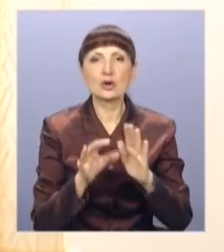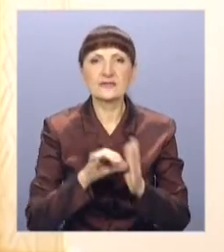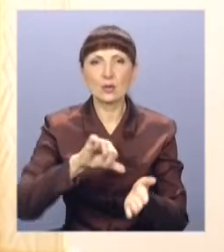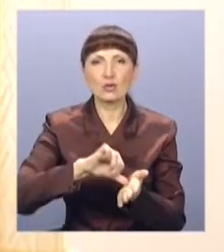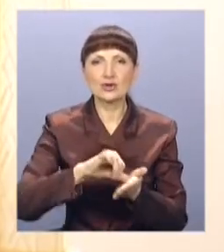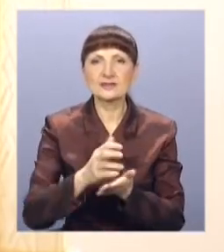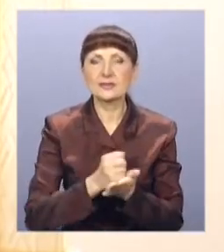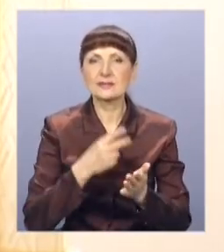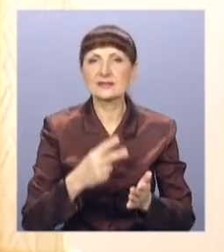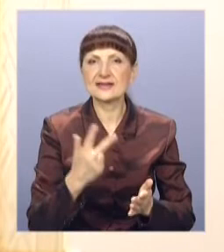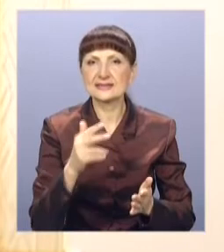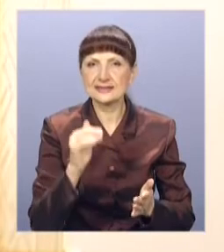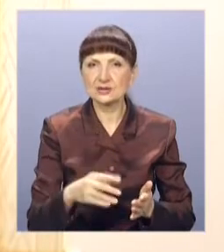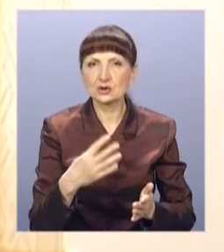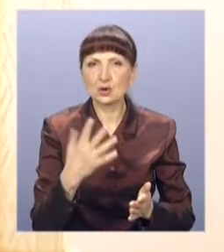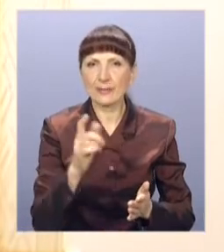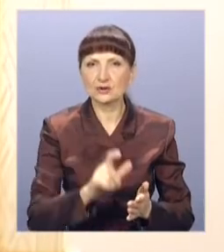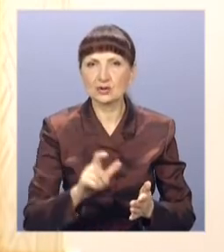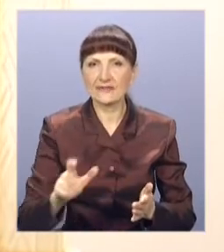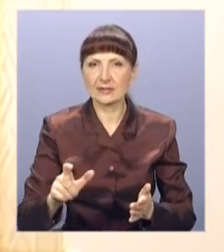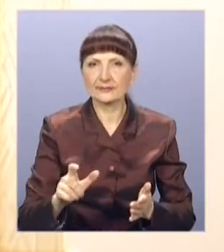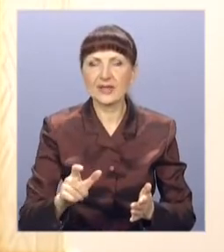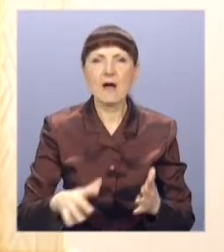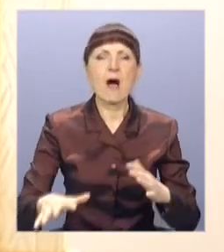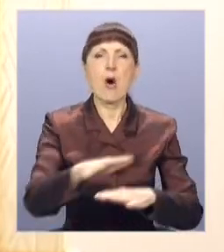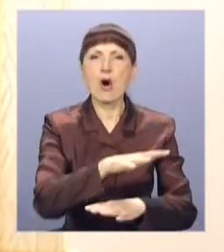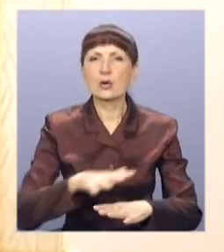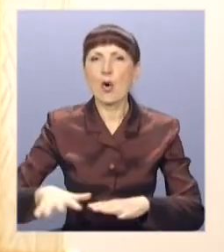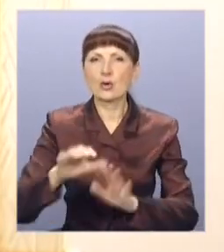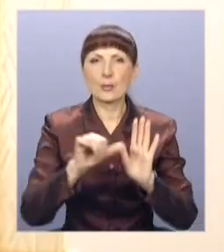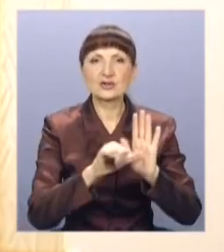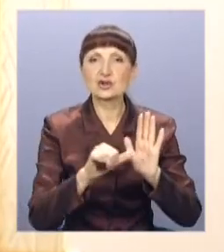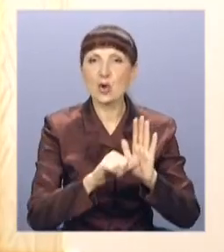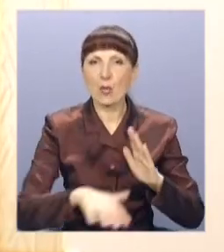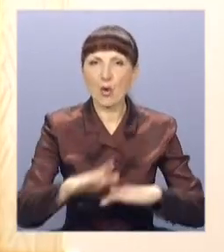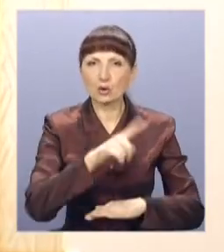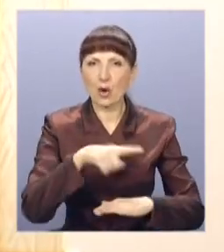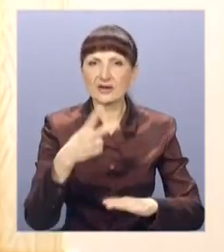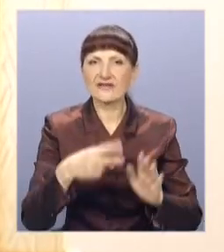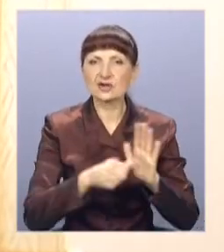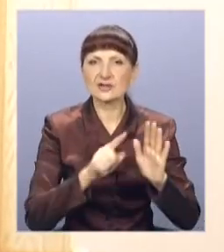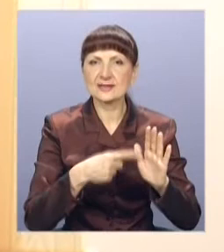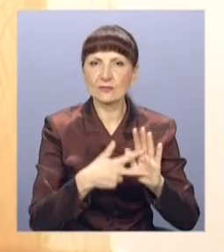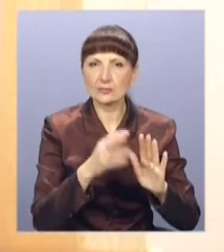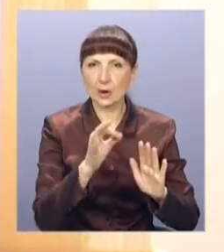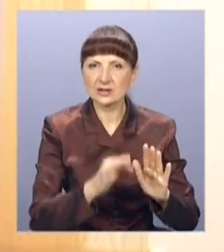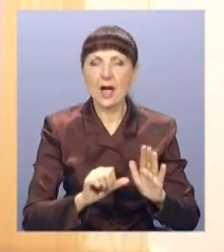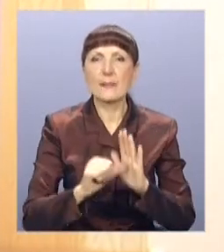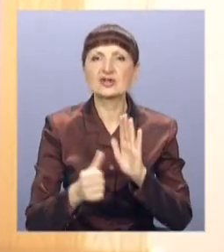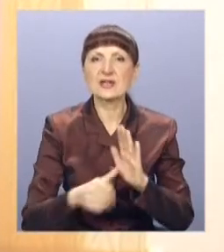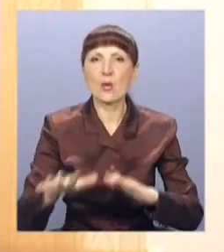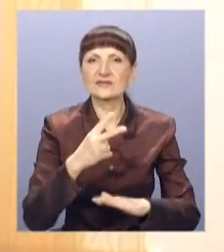участие приняли 23 045 человек. В разрезе округов по шестому округу 28,6%, по